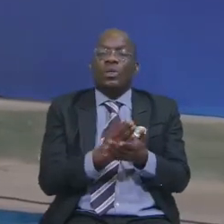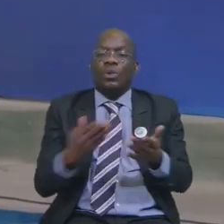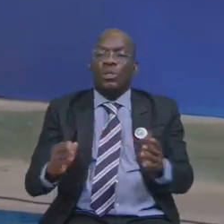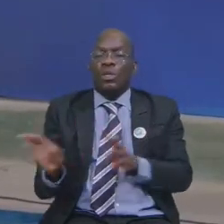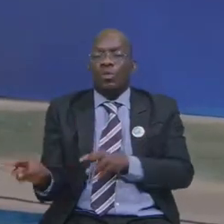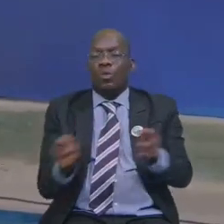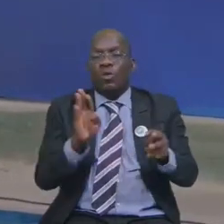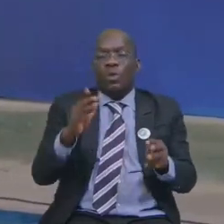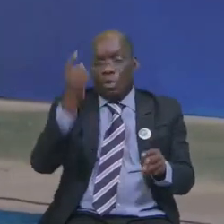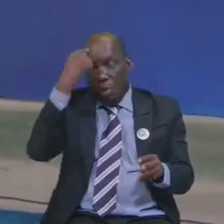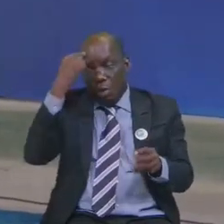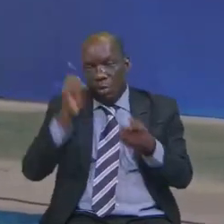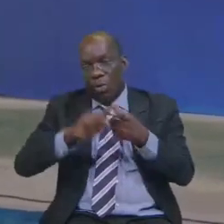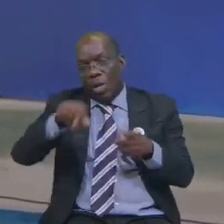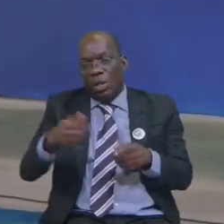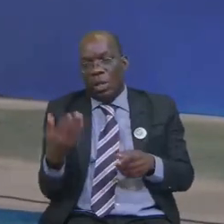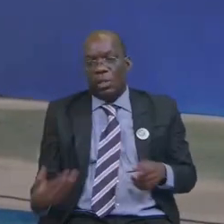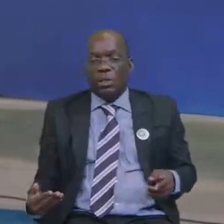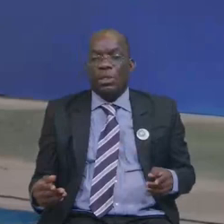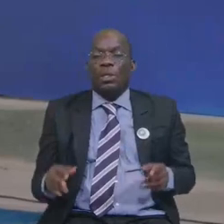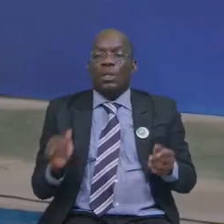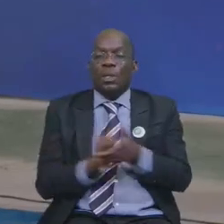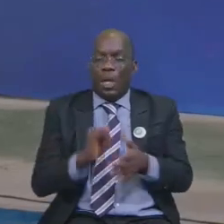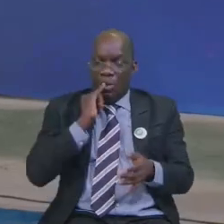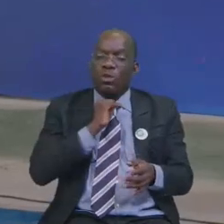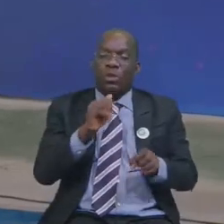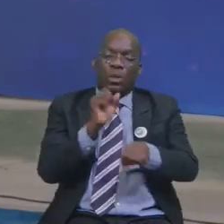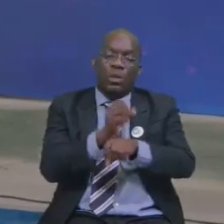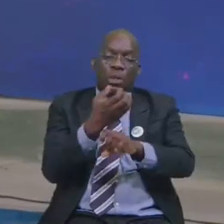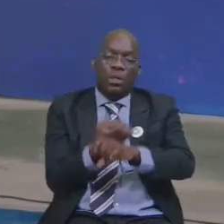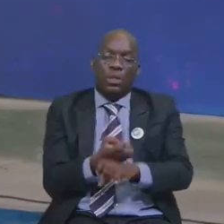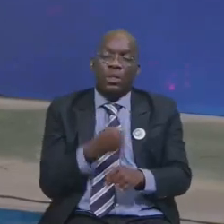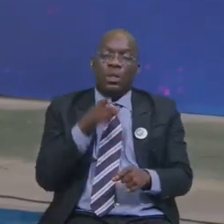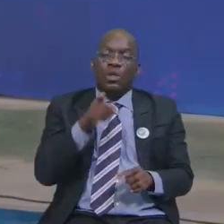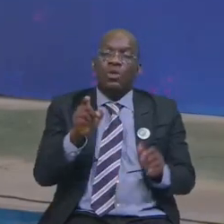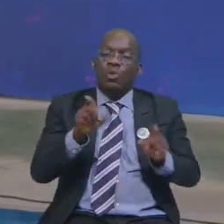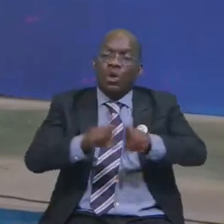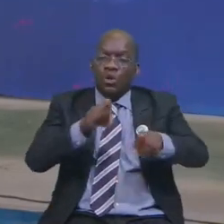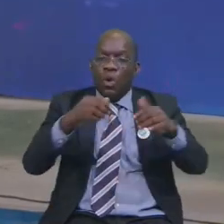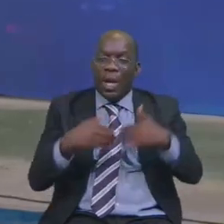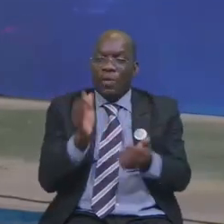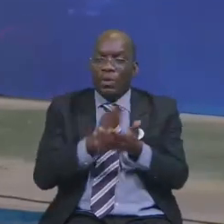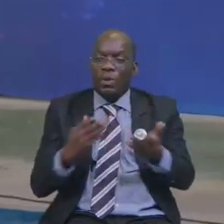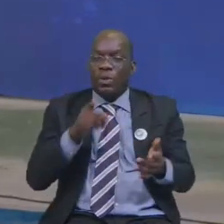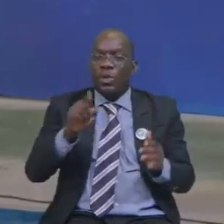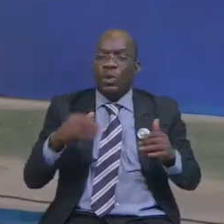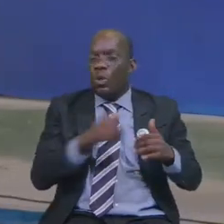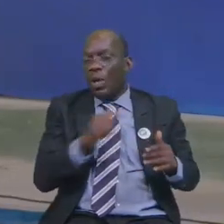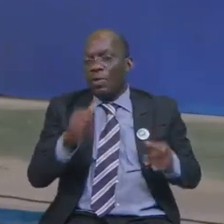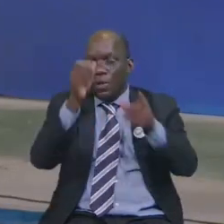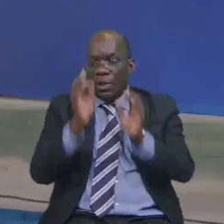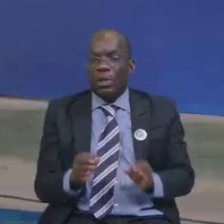diligence mais tu as quelque chose tu as une décision tu as un désir